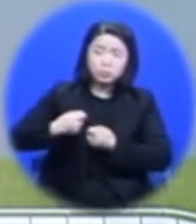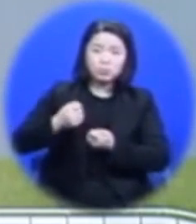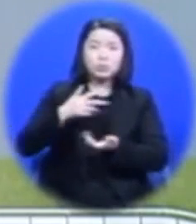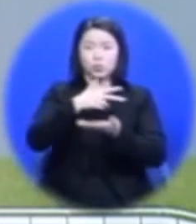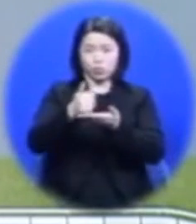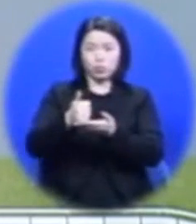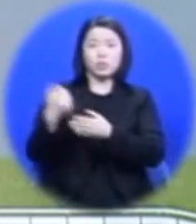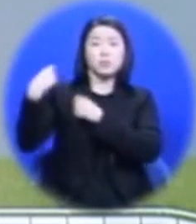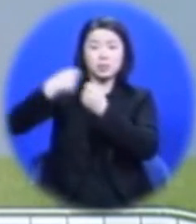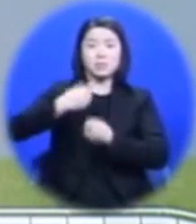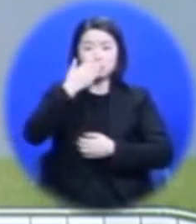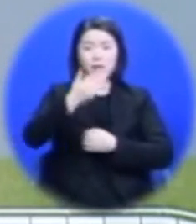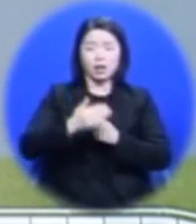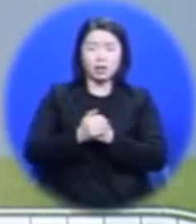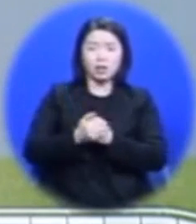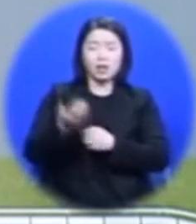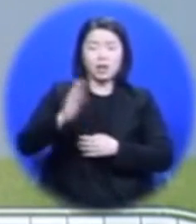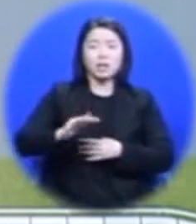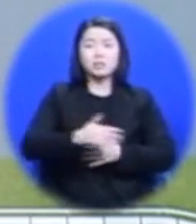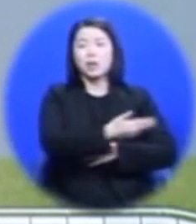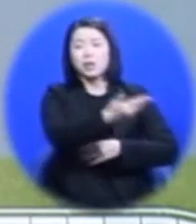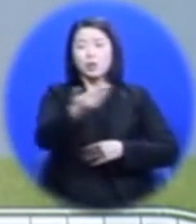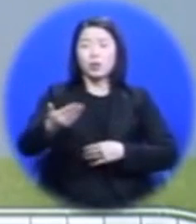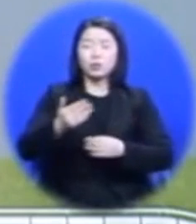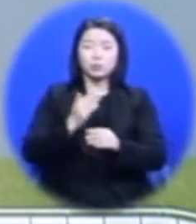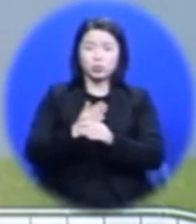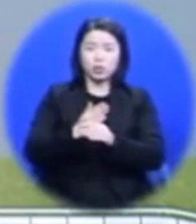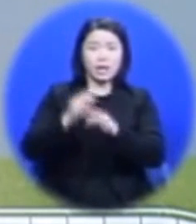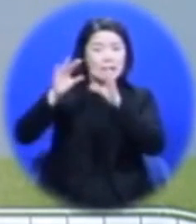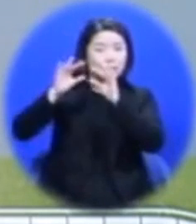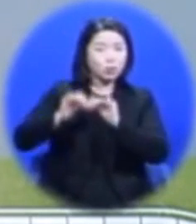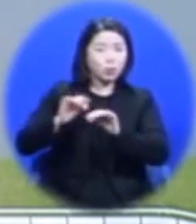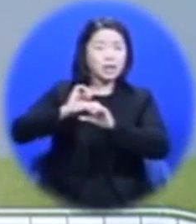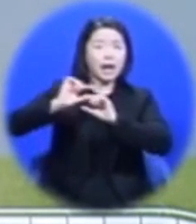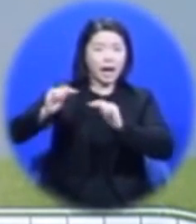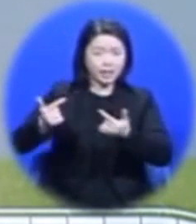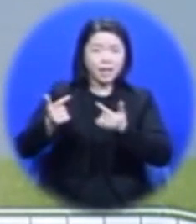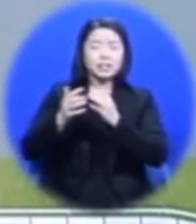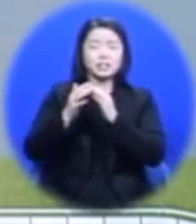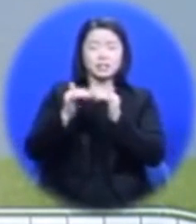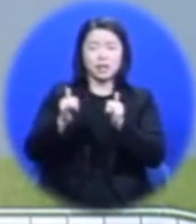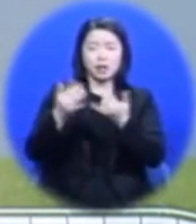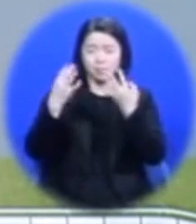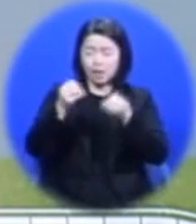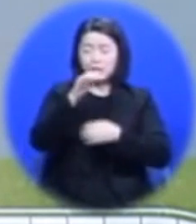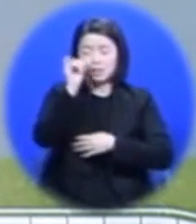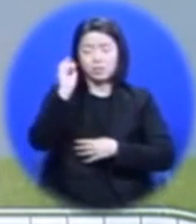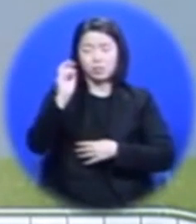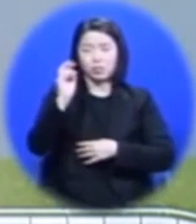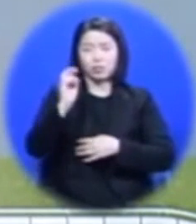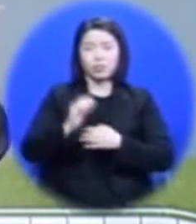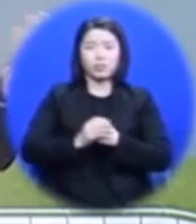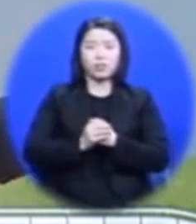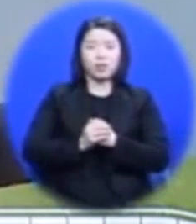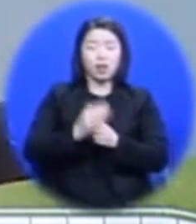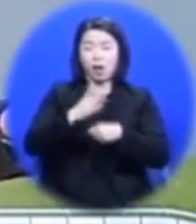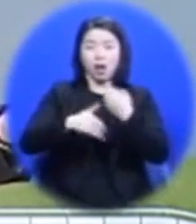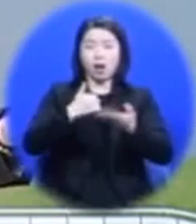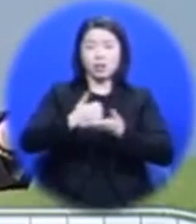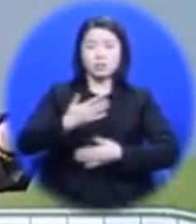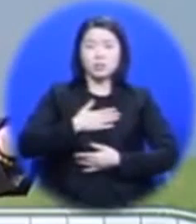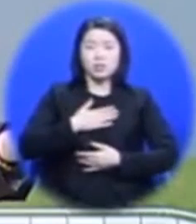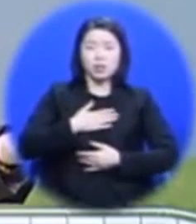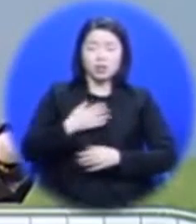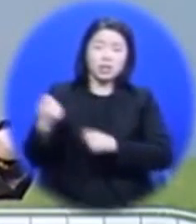주셨습니다. 그러나 여러분들 중에 동의 안 하시는 분들이 많으실 거예요. 하나님이 내